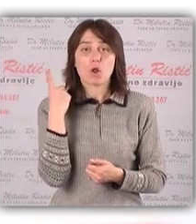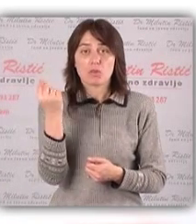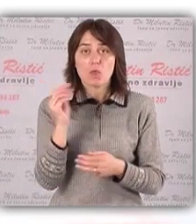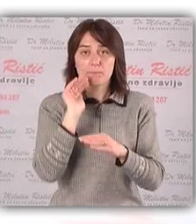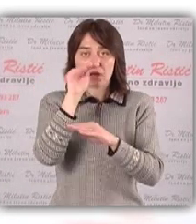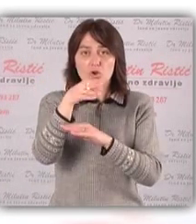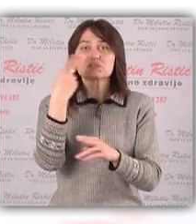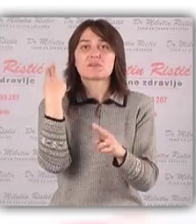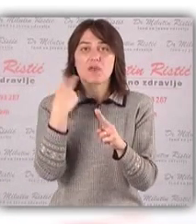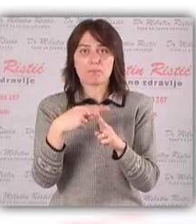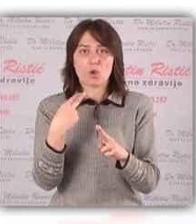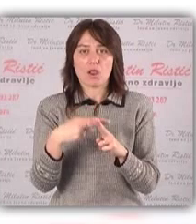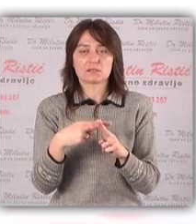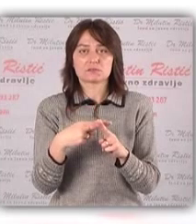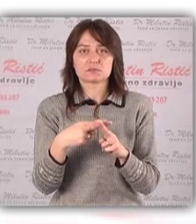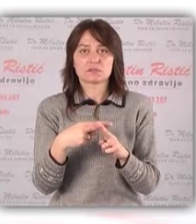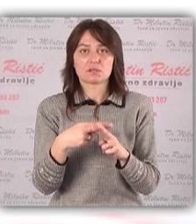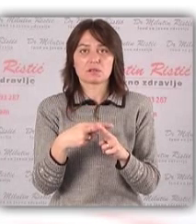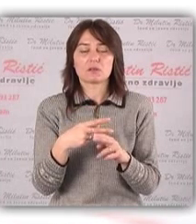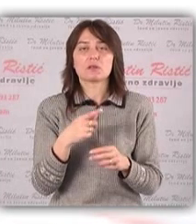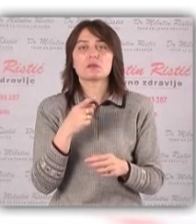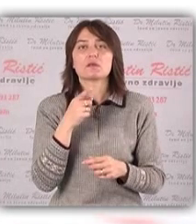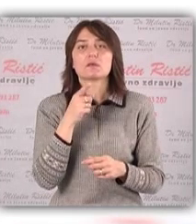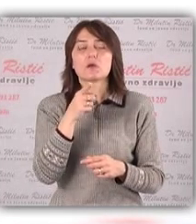Polno prenosive bolesti